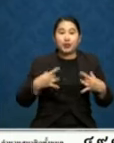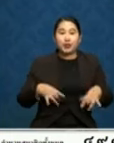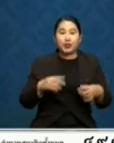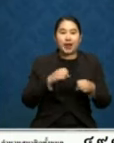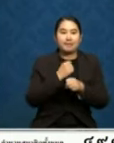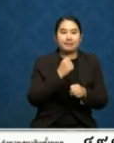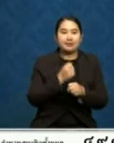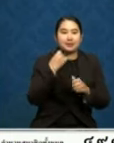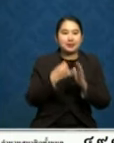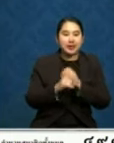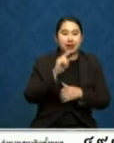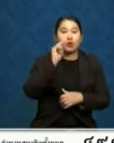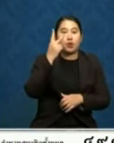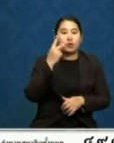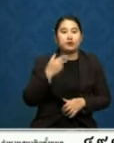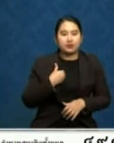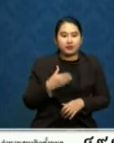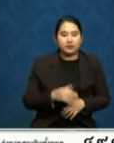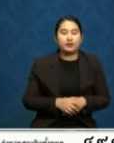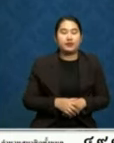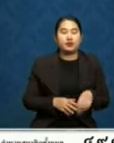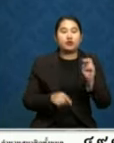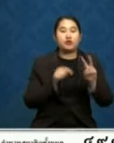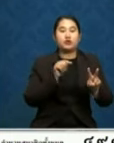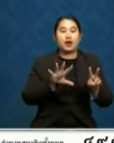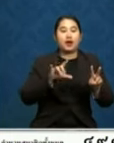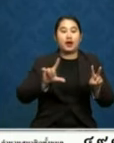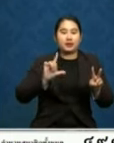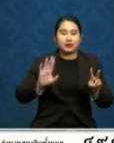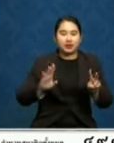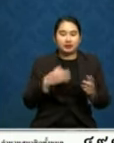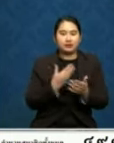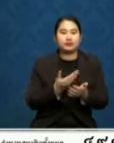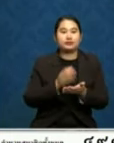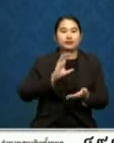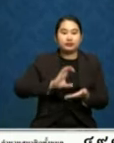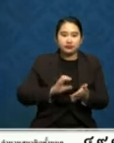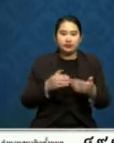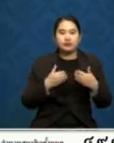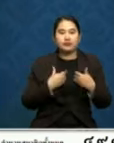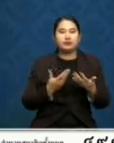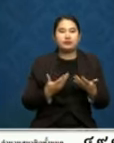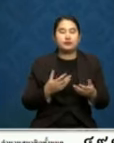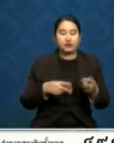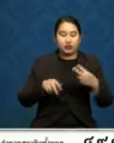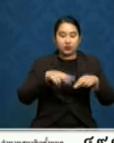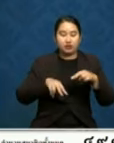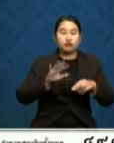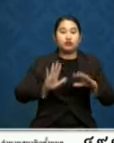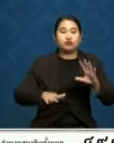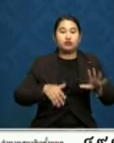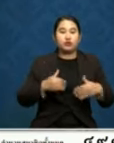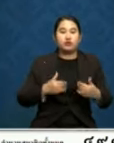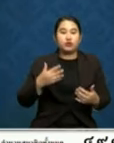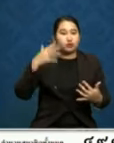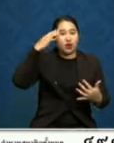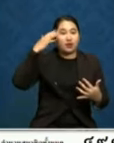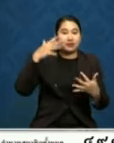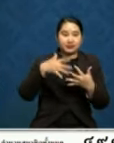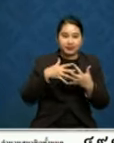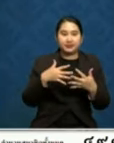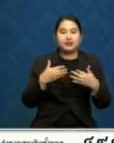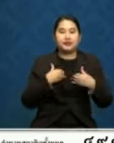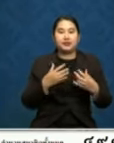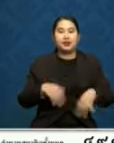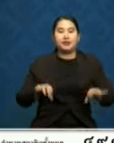กระทำความผิดซ้ำนะคะ 2.5 ล้านบาทค่ะนี่คืองบประมาณค่ะการป้องกันและบำบัดฟื้นฟูสุขภาพจิตนะคะก็เป็